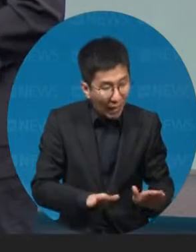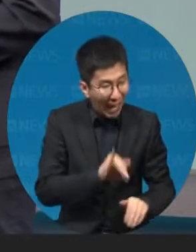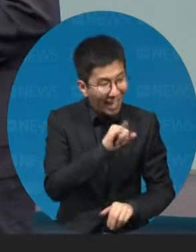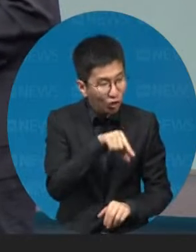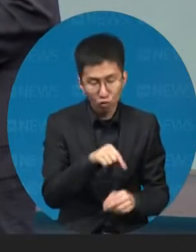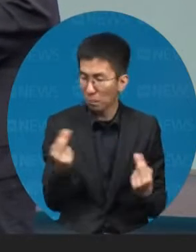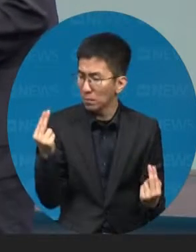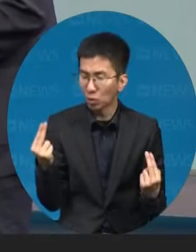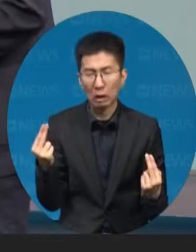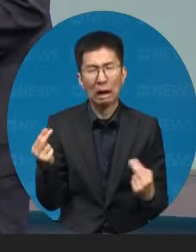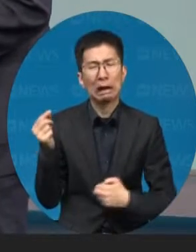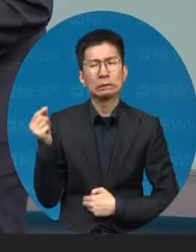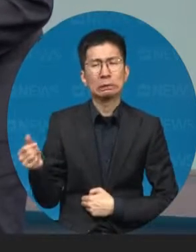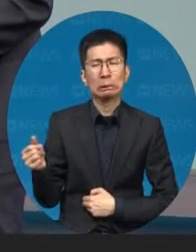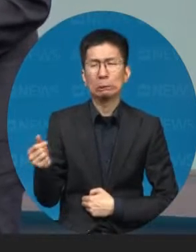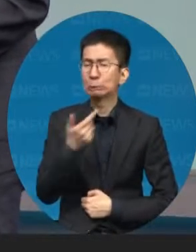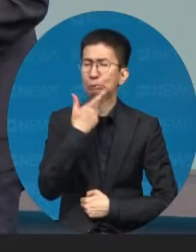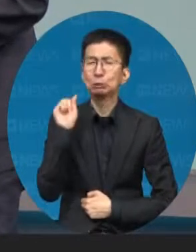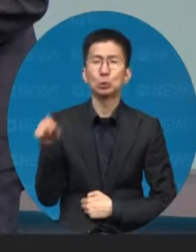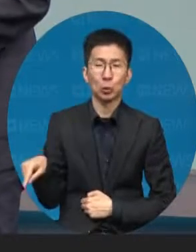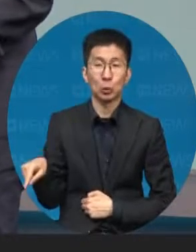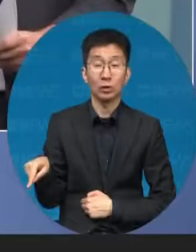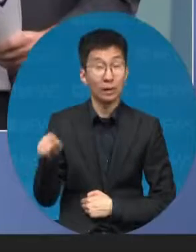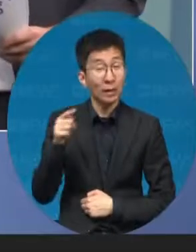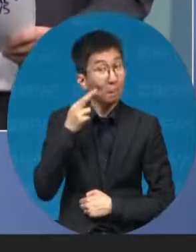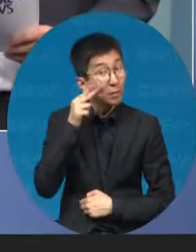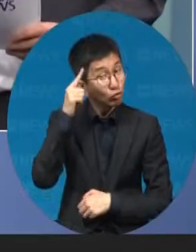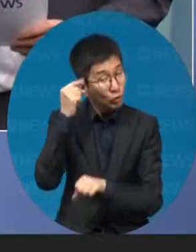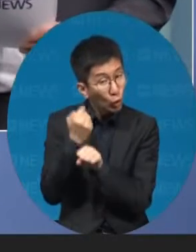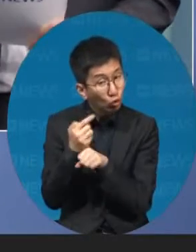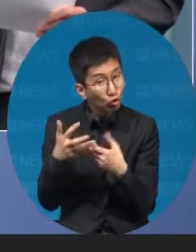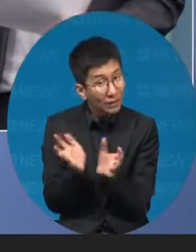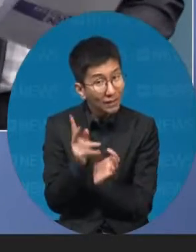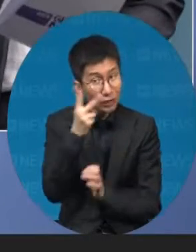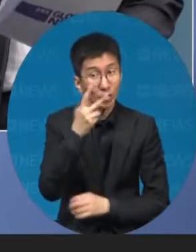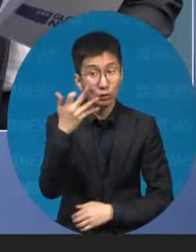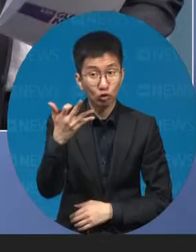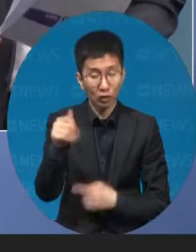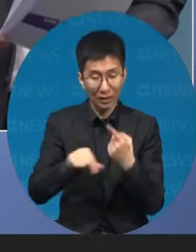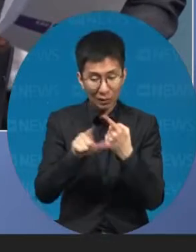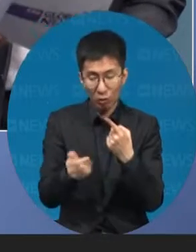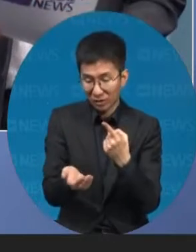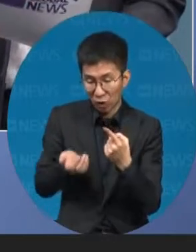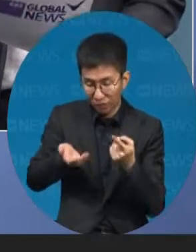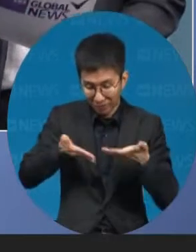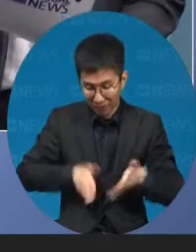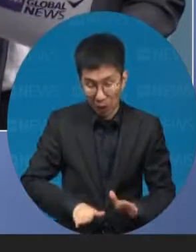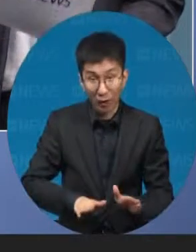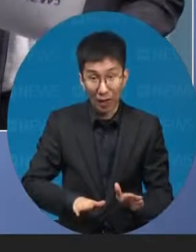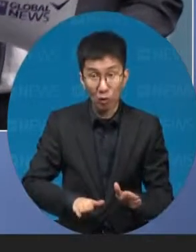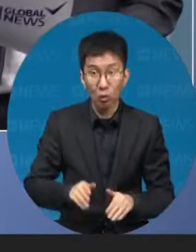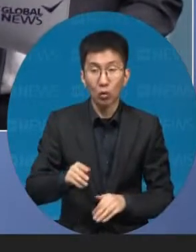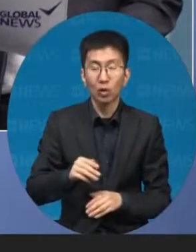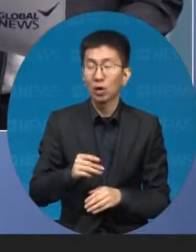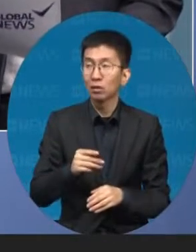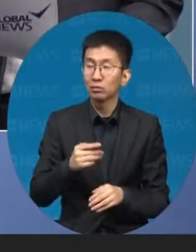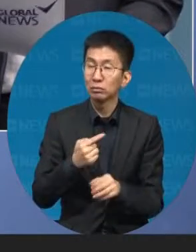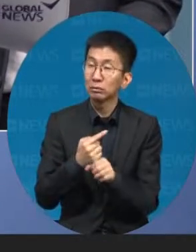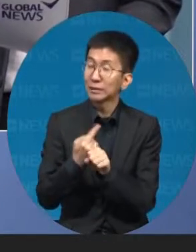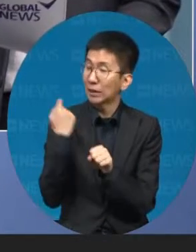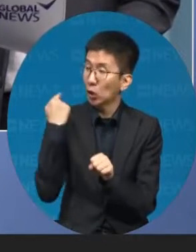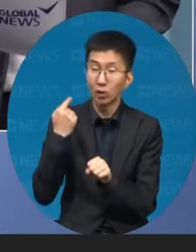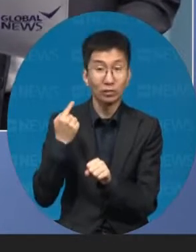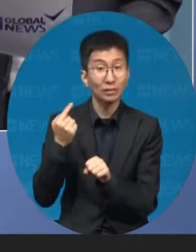사실이 발견이 5 아 네 미국 연구진이 2019년 1월 이전에 태어난 아이들과 지난해 7월 이수 태어난